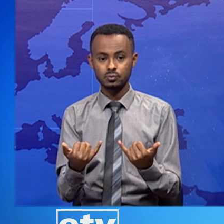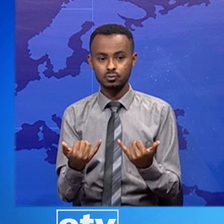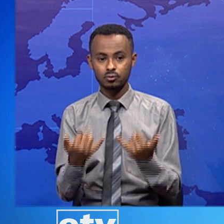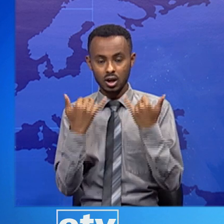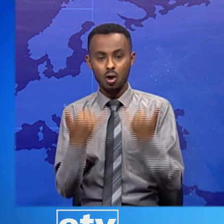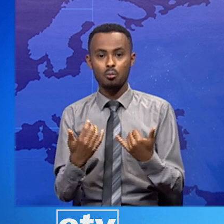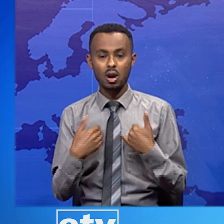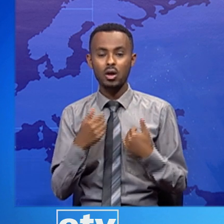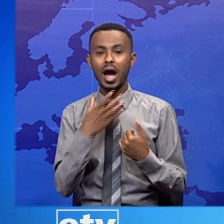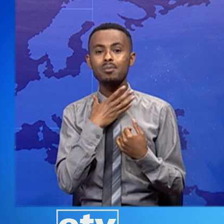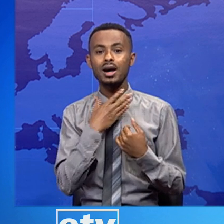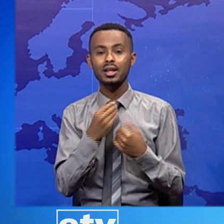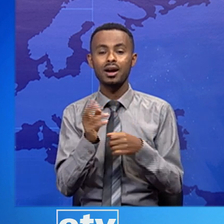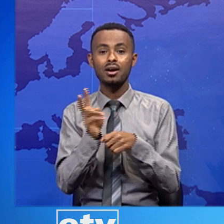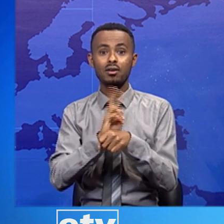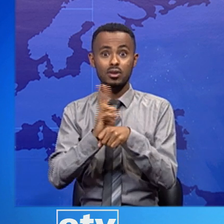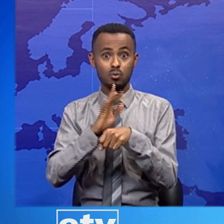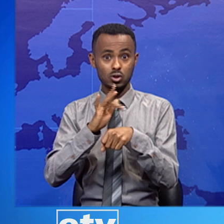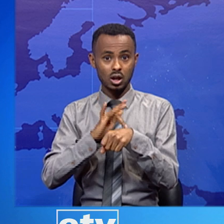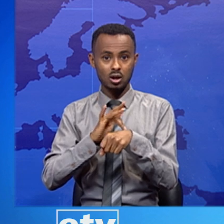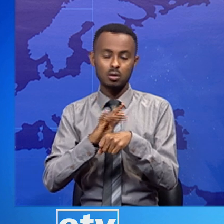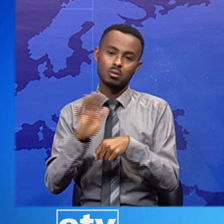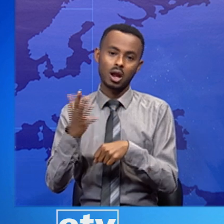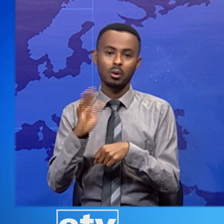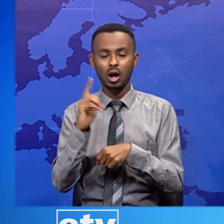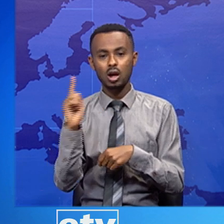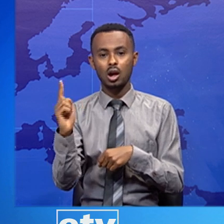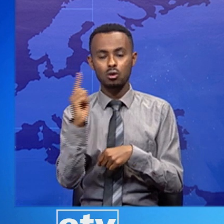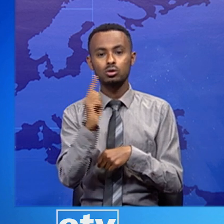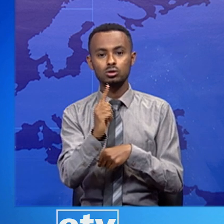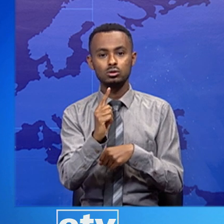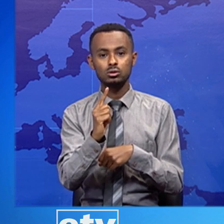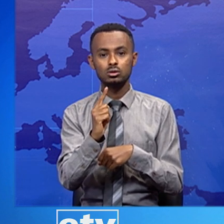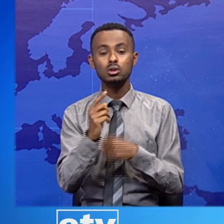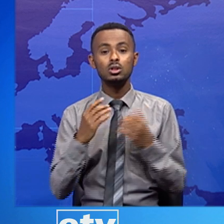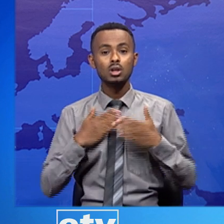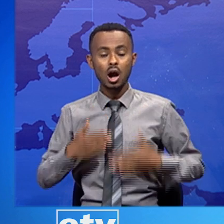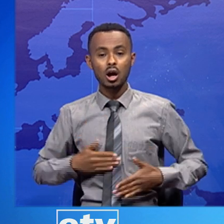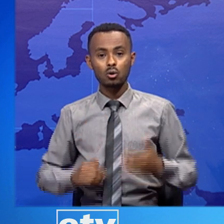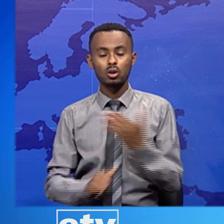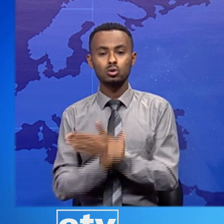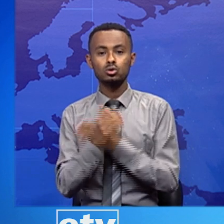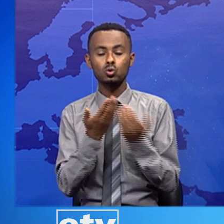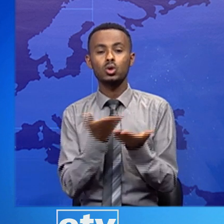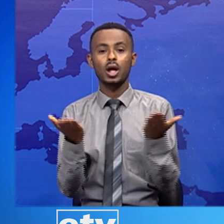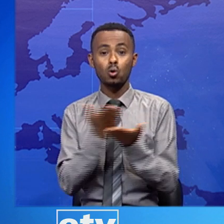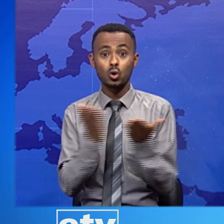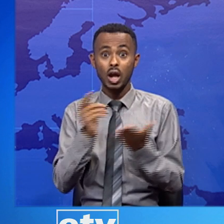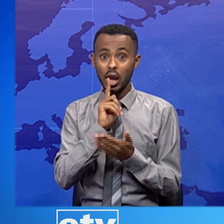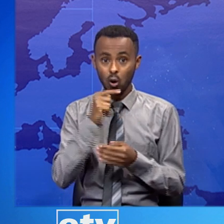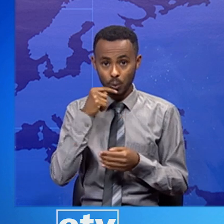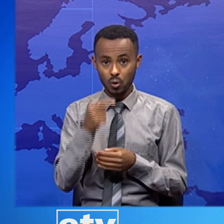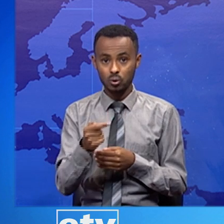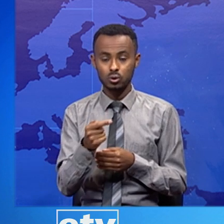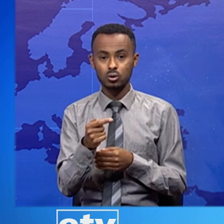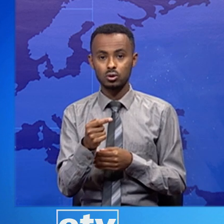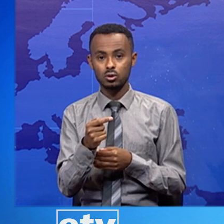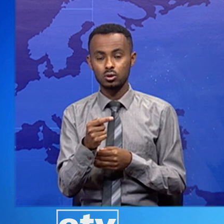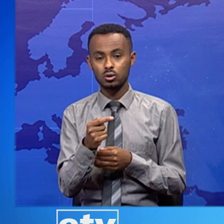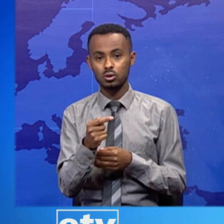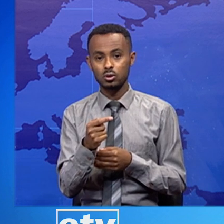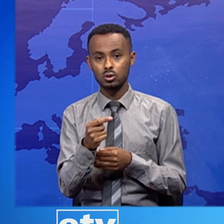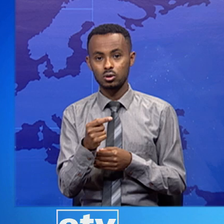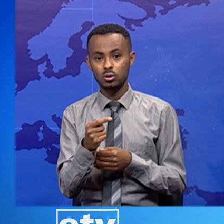አሁን ባለው የአማርኛ ፊልሞች ላይ ምናልባት አንዳንዶቹ የአካል ጉዳተኞችን ጉዳይ ነው ብለው